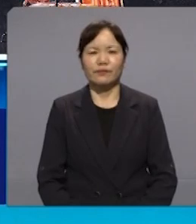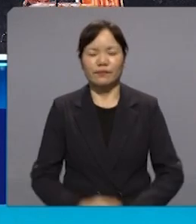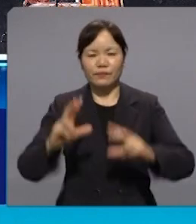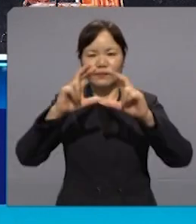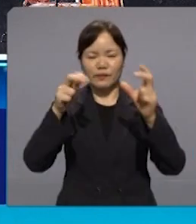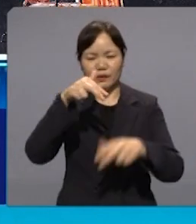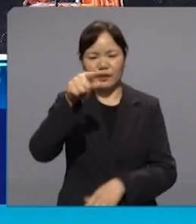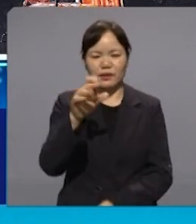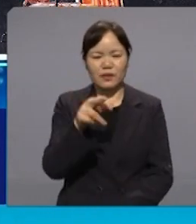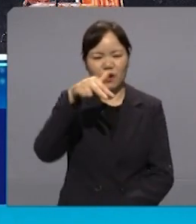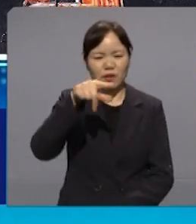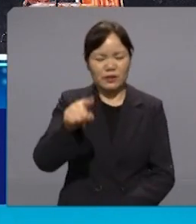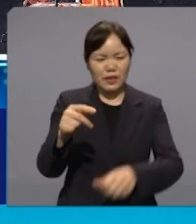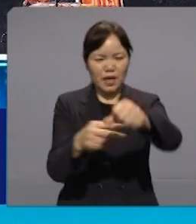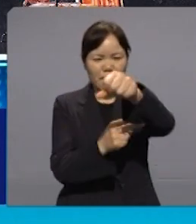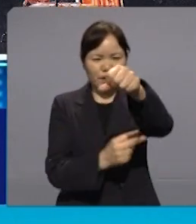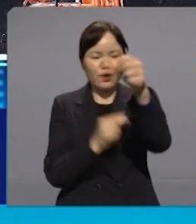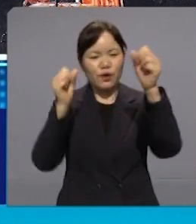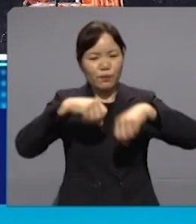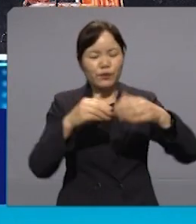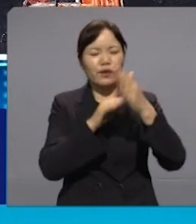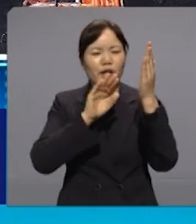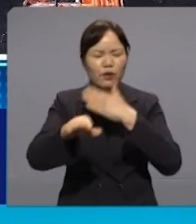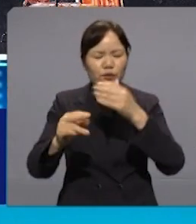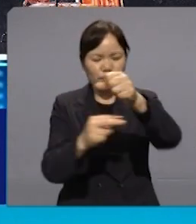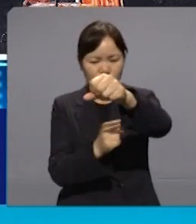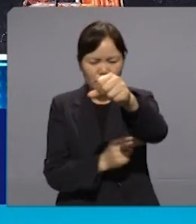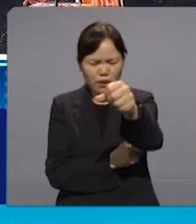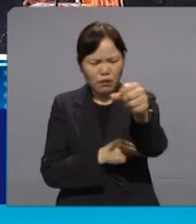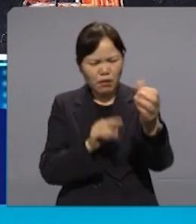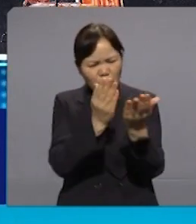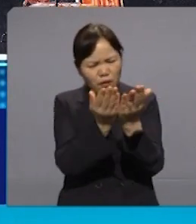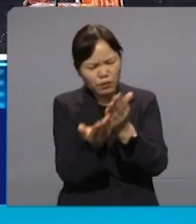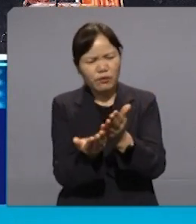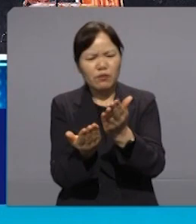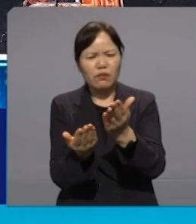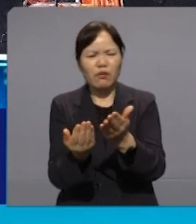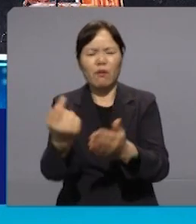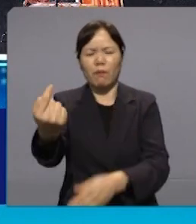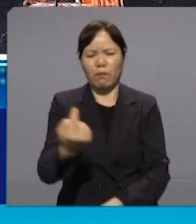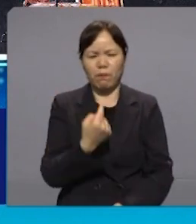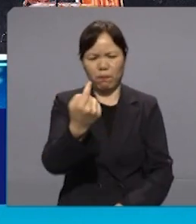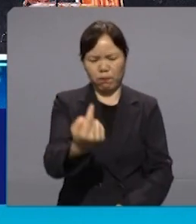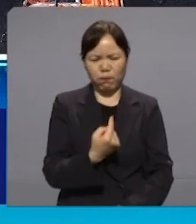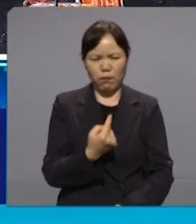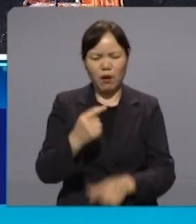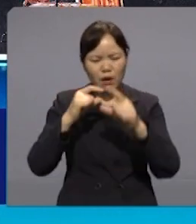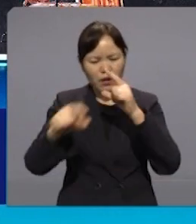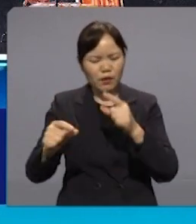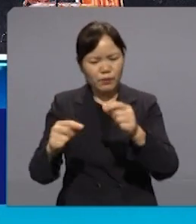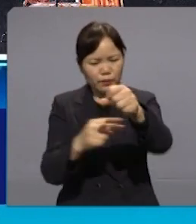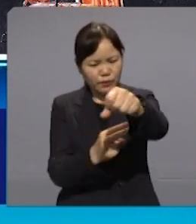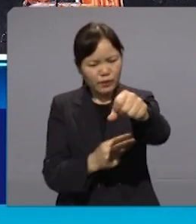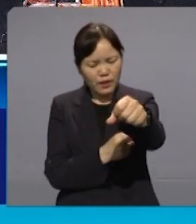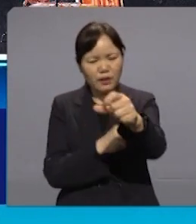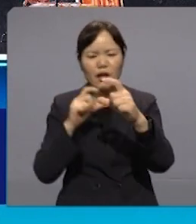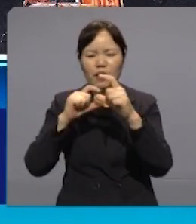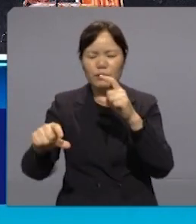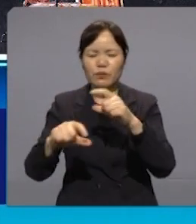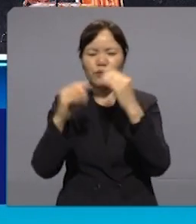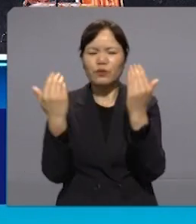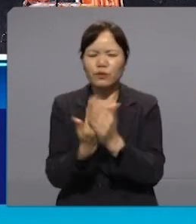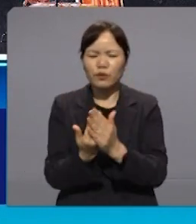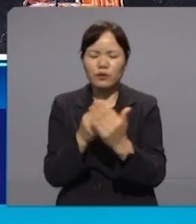성남 정자교 붕괴 사고 이후 다리가 기운 것 같다는 민원이 발생해 일부 다리가 부분 혹은 전면 통제되고